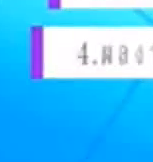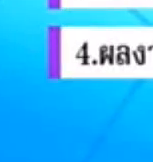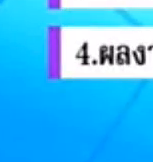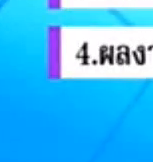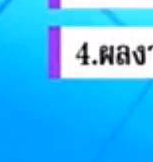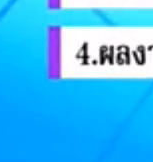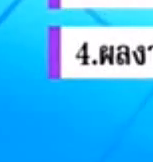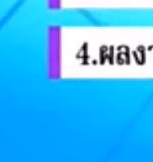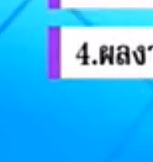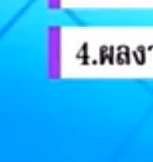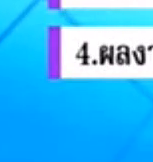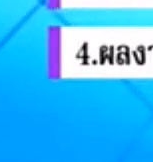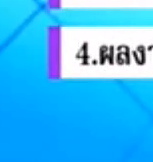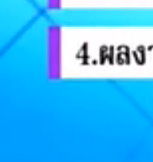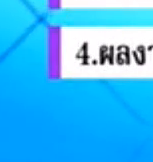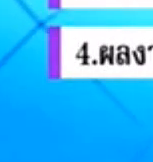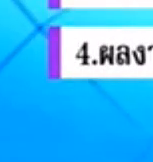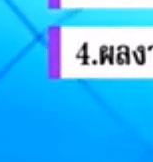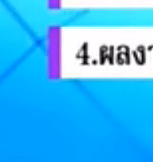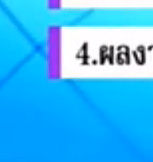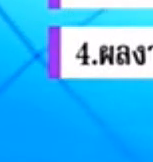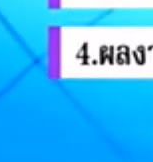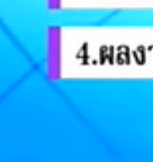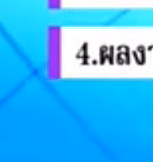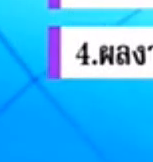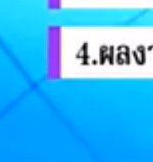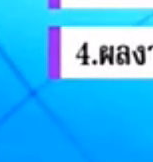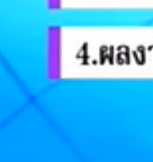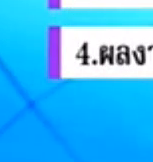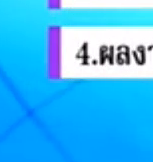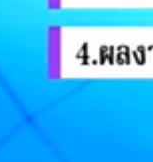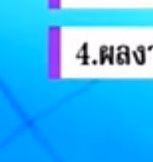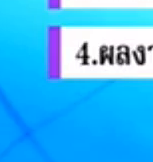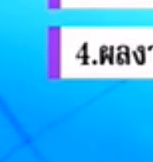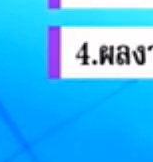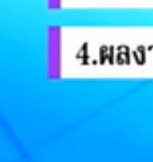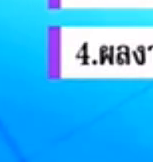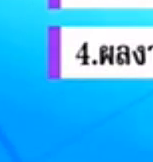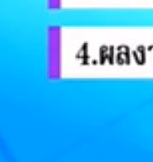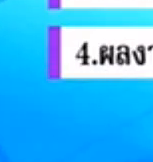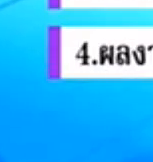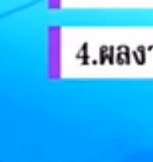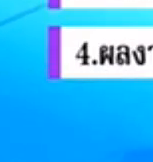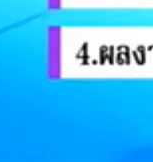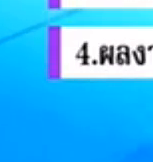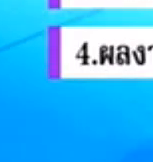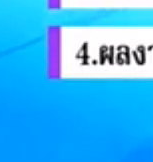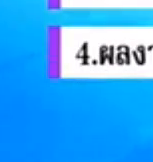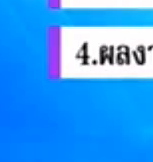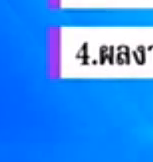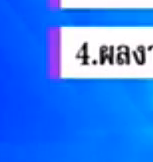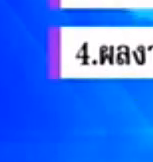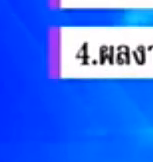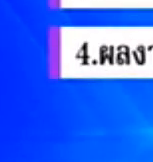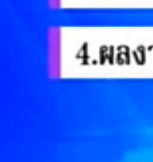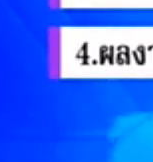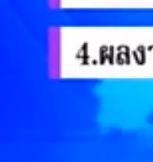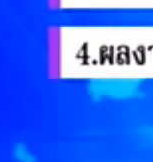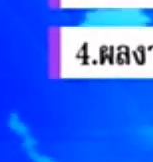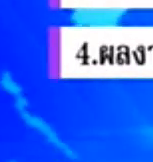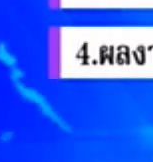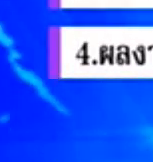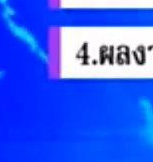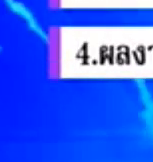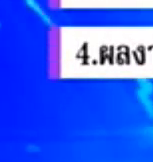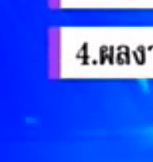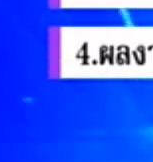ยสวนดุสิตโพมหาวิทยาลัยสวนดุสิตนะคะได้ไปสำรวจความเห็นของพี่น้องประชาชนกลุ่มตัวอย่างจำนวน 5,476 คนพ